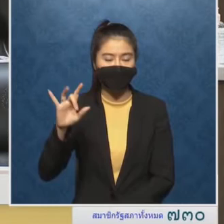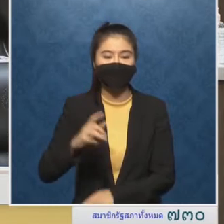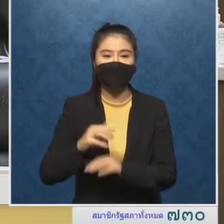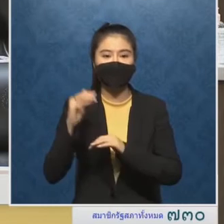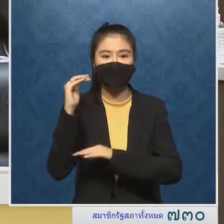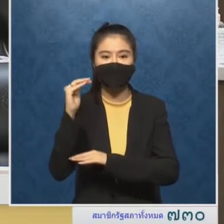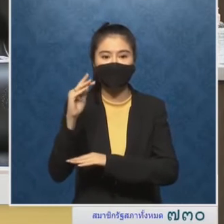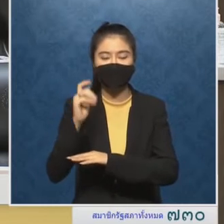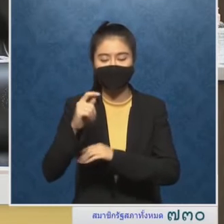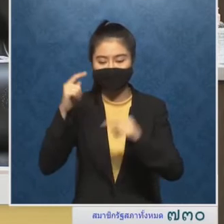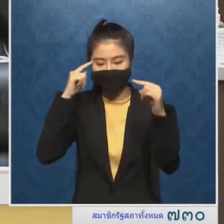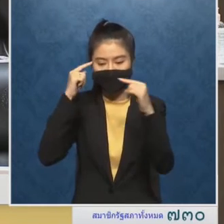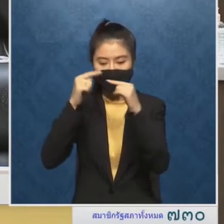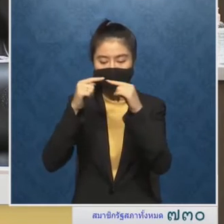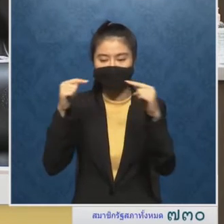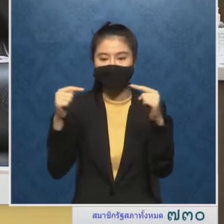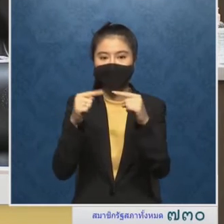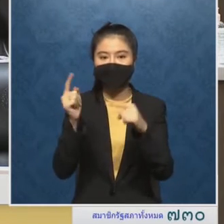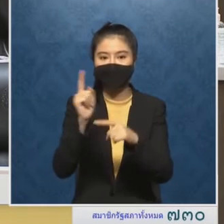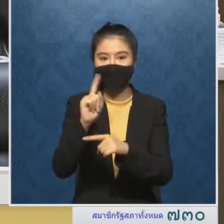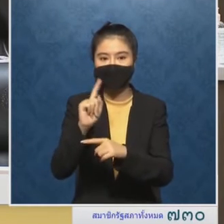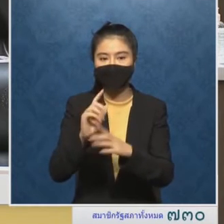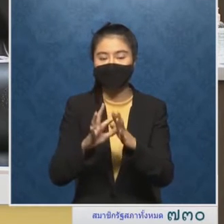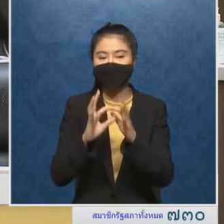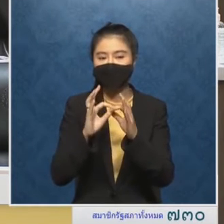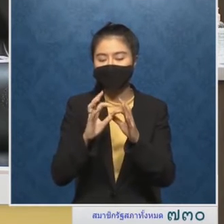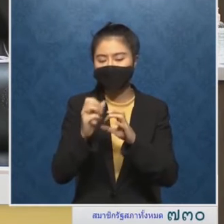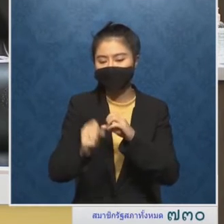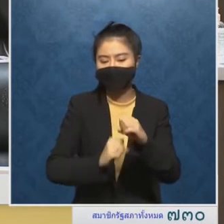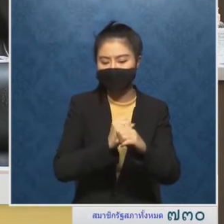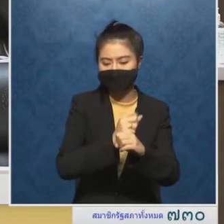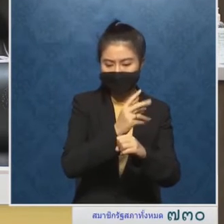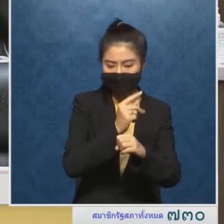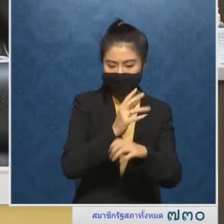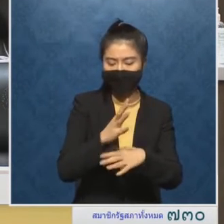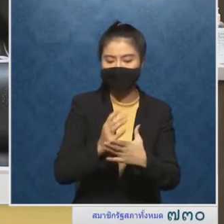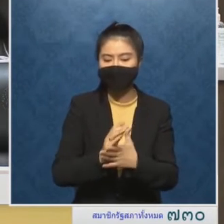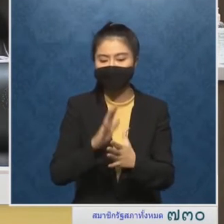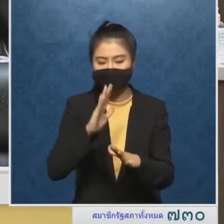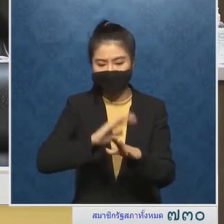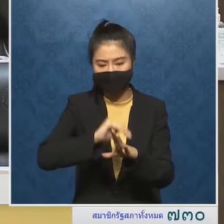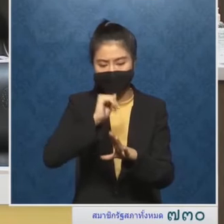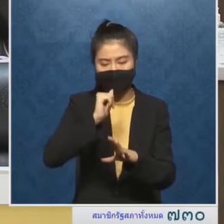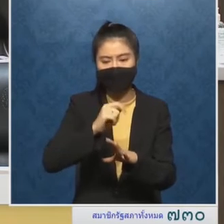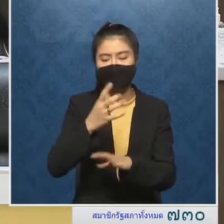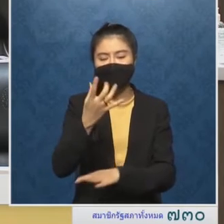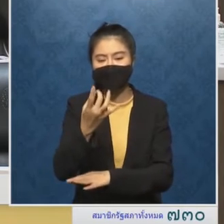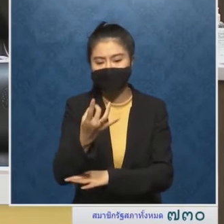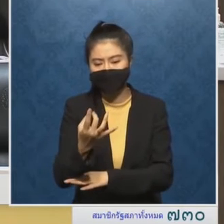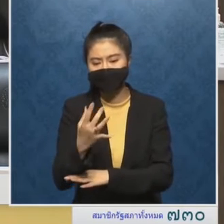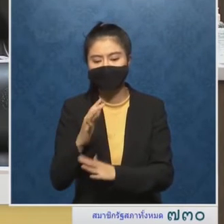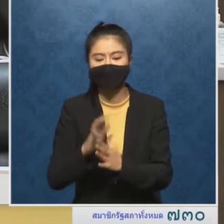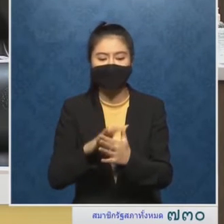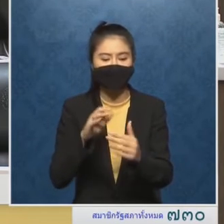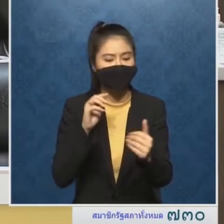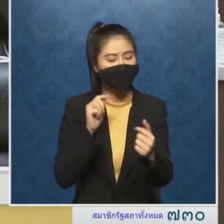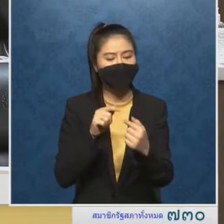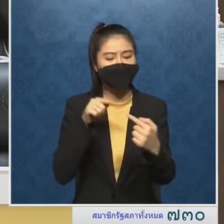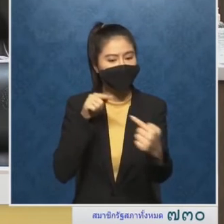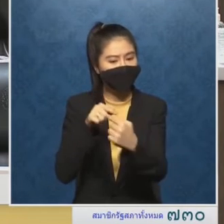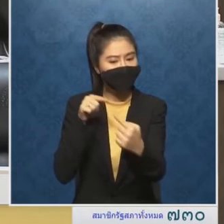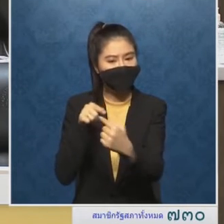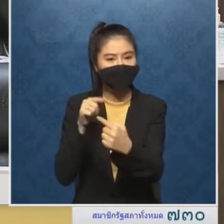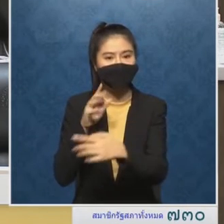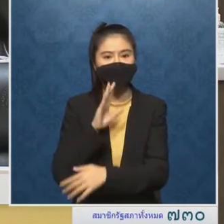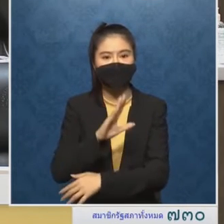ตรา 8และกเหนดวย